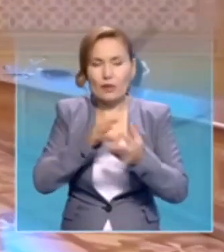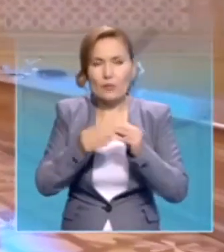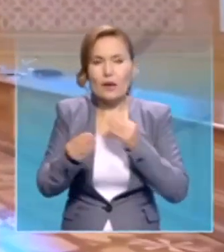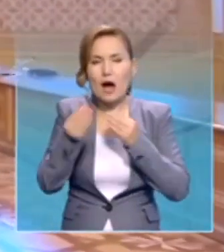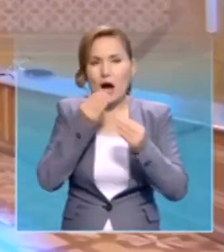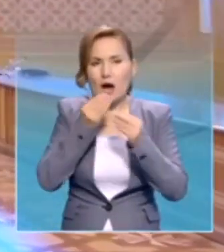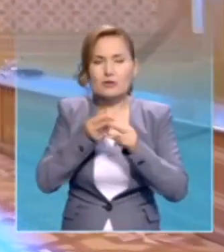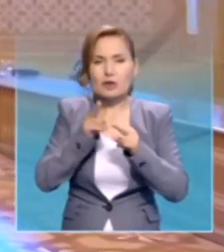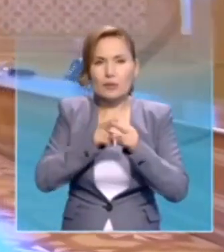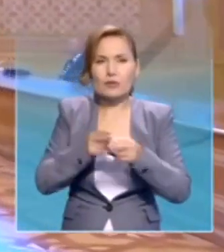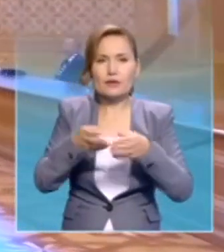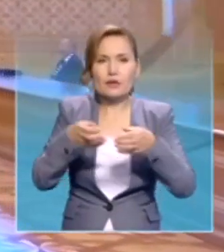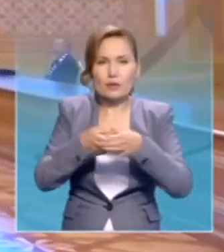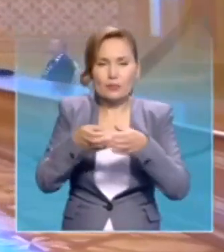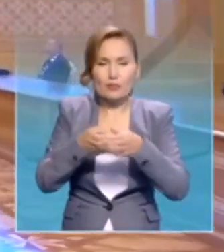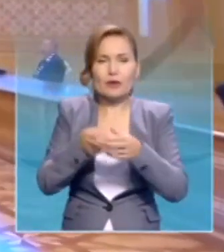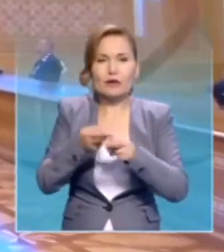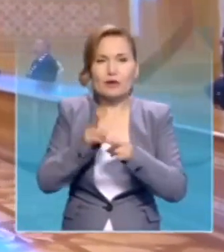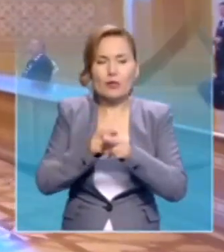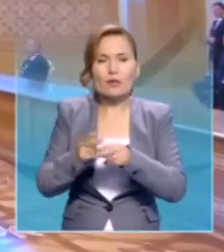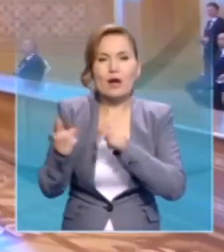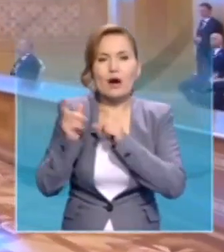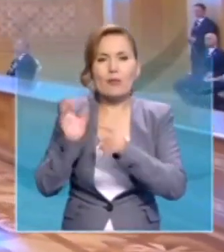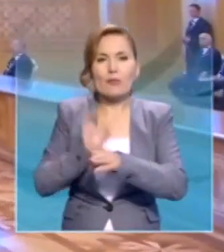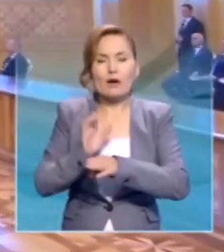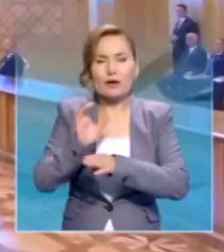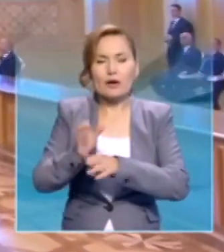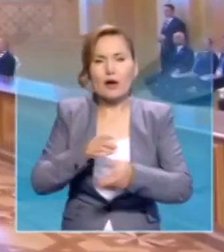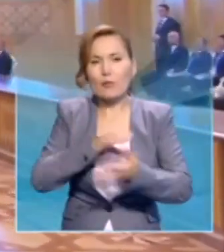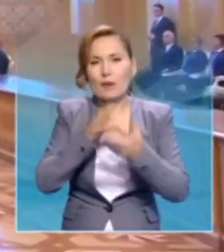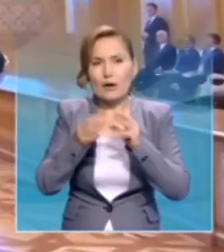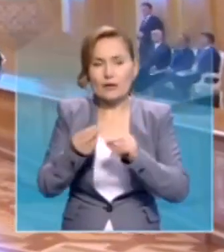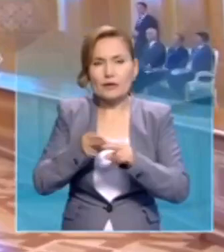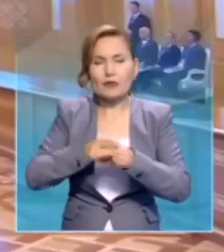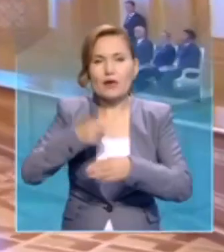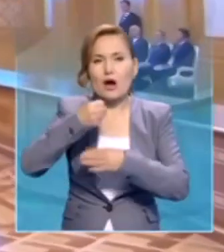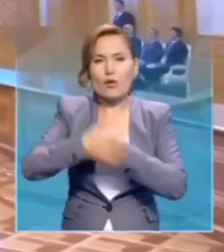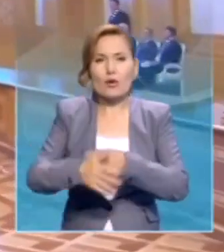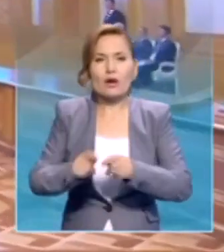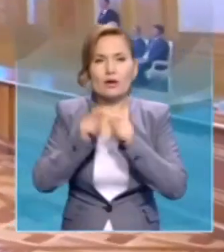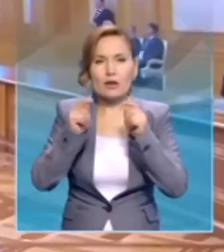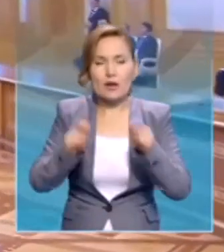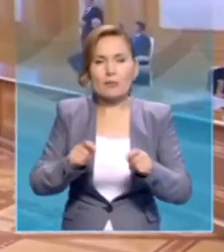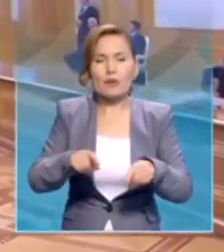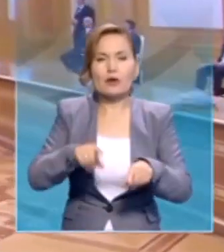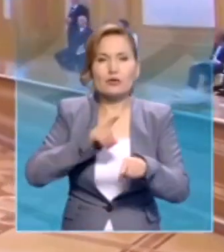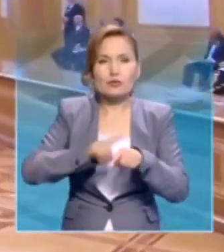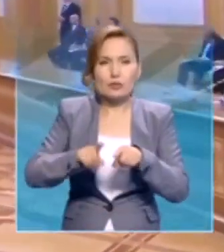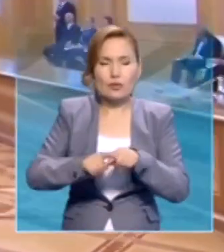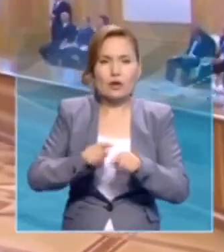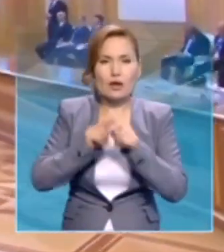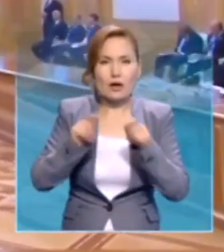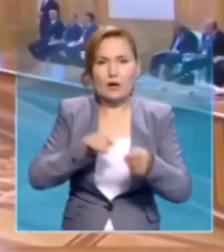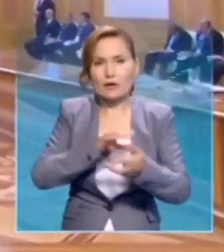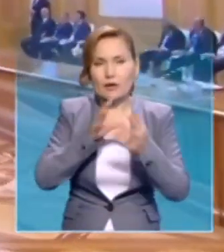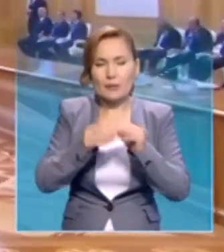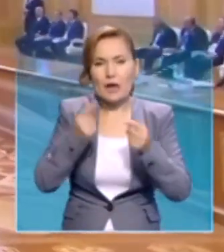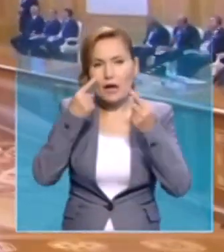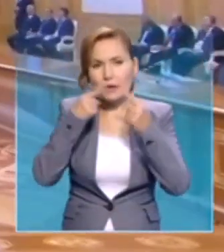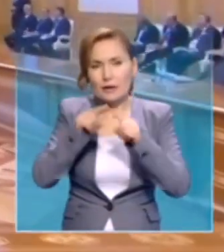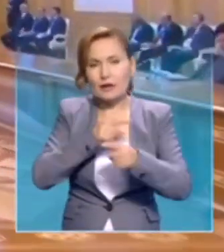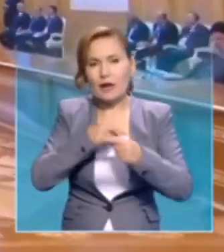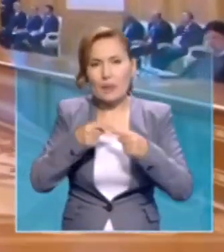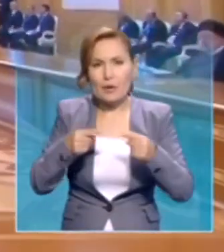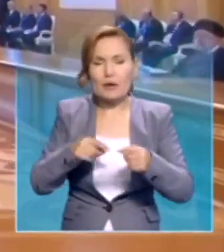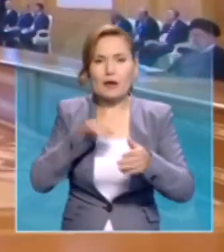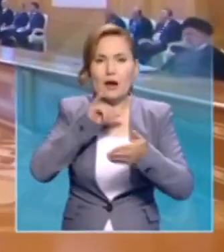азық-түлік хабын құруды ұсынамыз. Қазақстанда жаңа үлгідегі көтерме тарату орталықтарының құрылысы басталды. Ол жерде технологиялық жүйемен